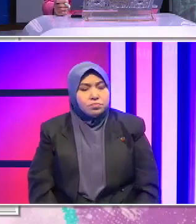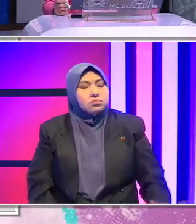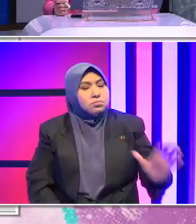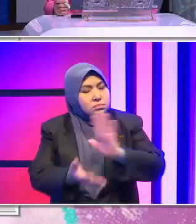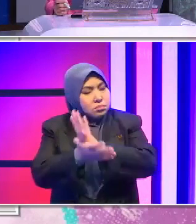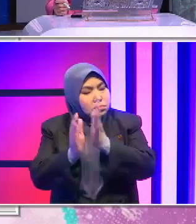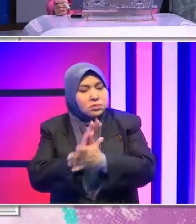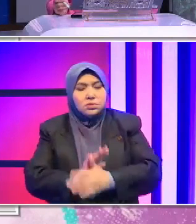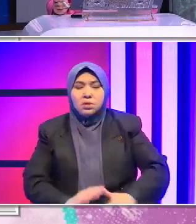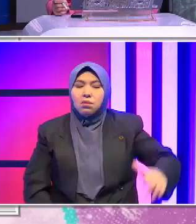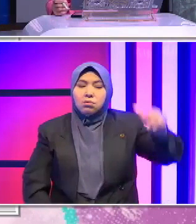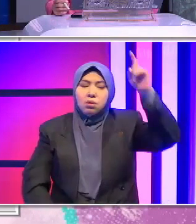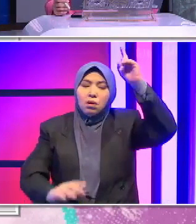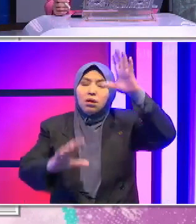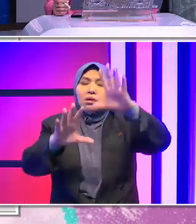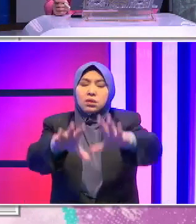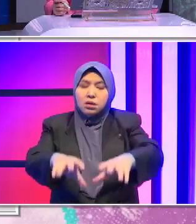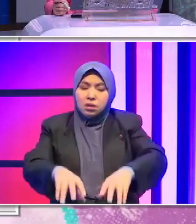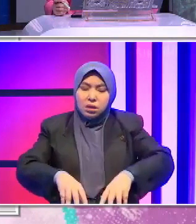فاستجبنا له